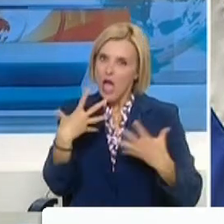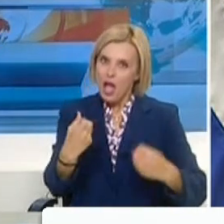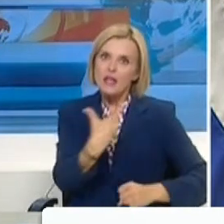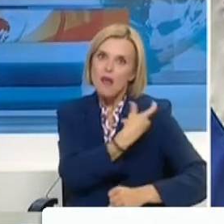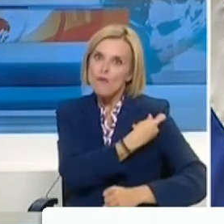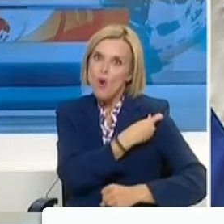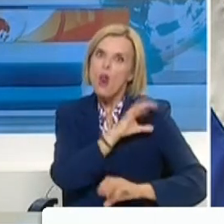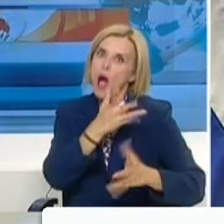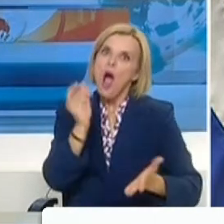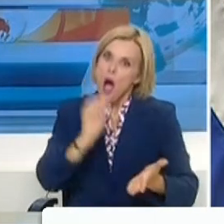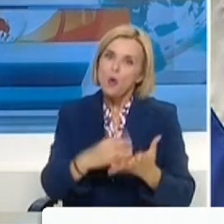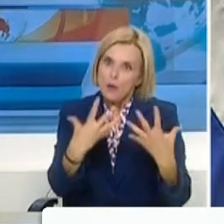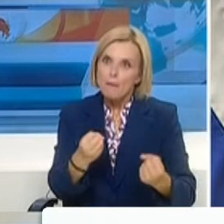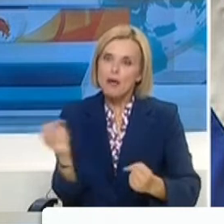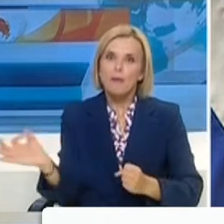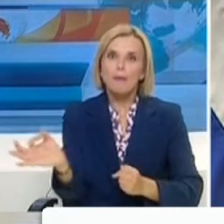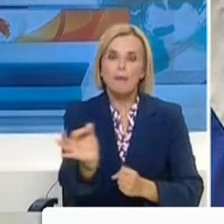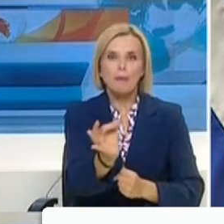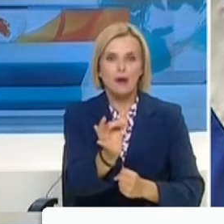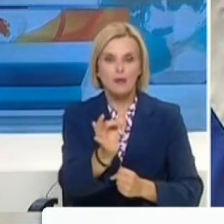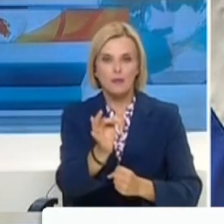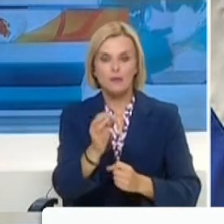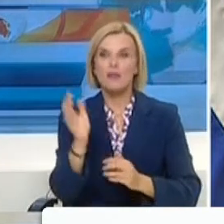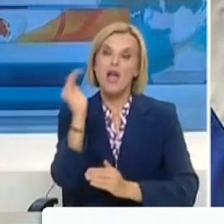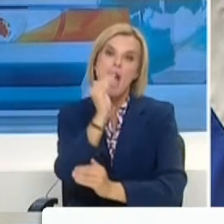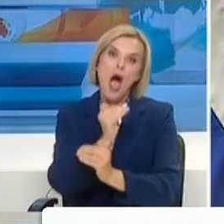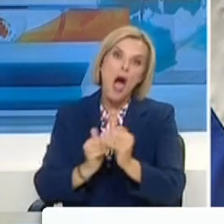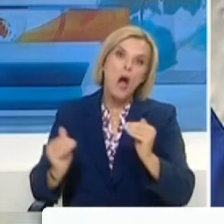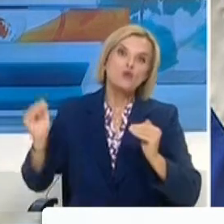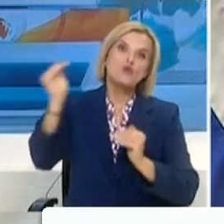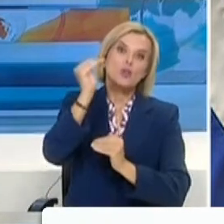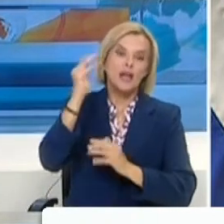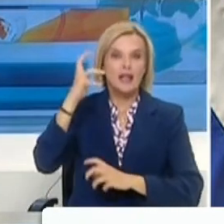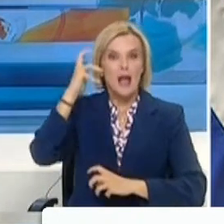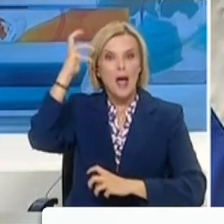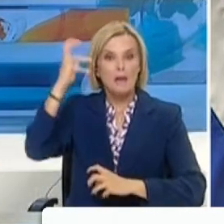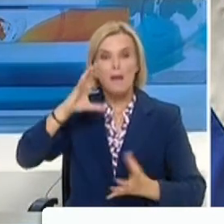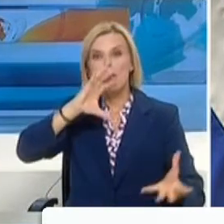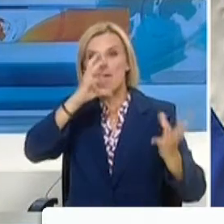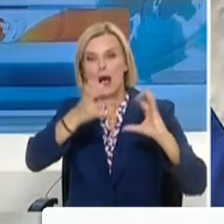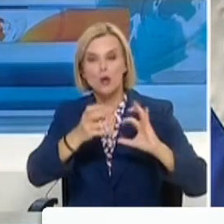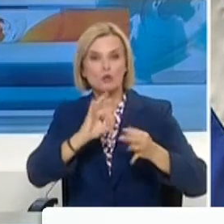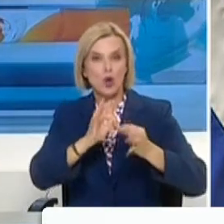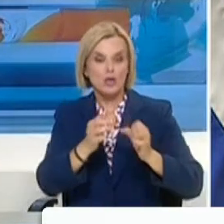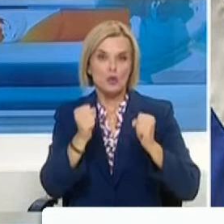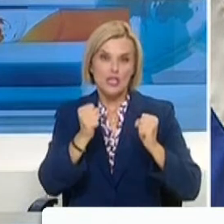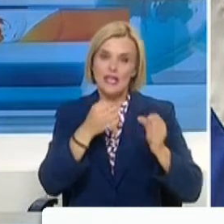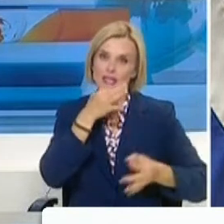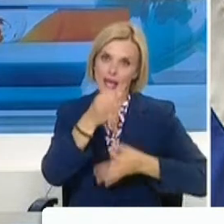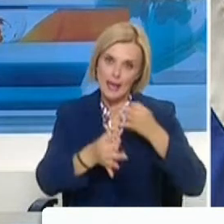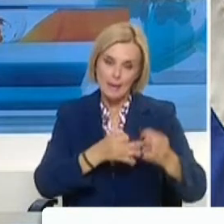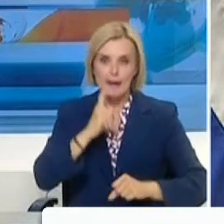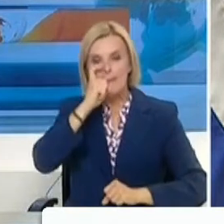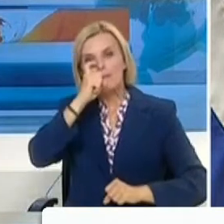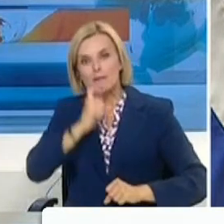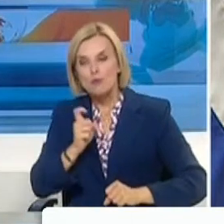εμβόλια. Όπως είπαν αξιωματούχοι του Παγκόσμιου Οργανισμού Υγείας, η διαδικασία για μαζικό εμβολιασμό των πληθυσμών της γης